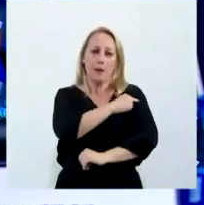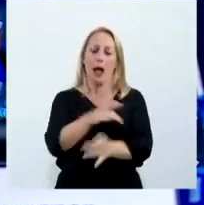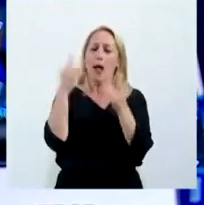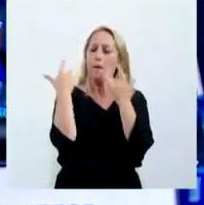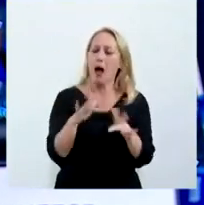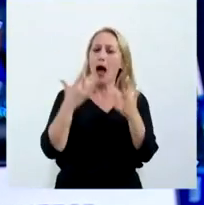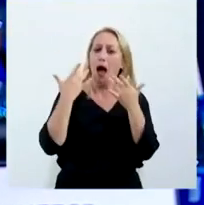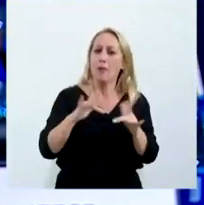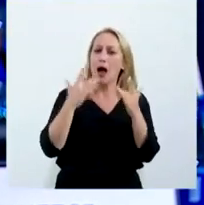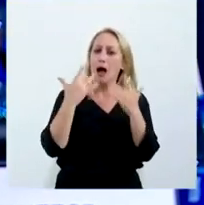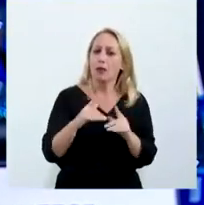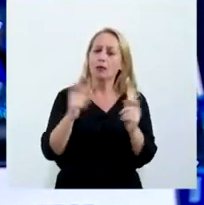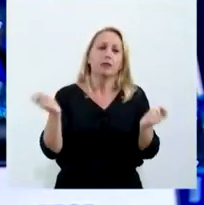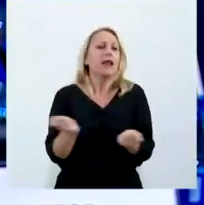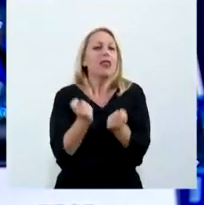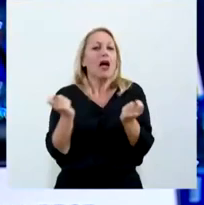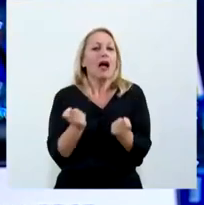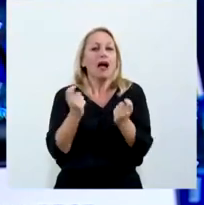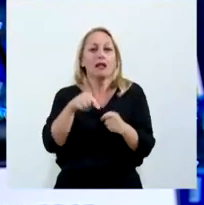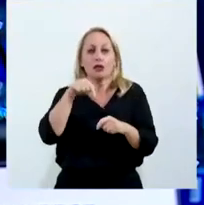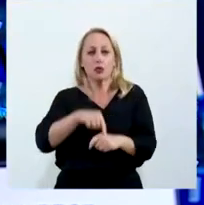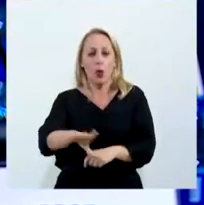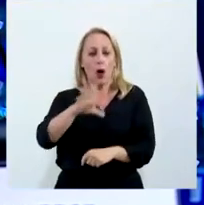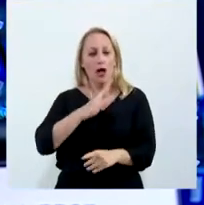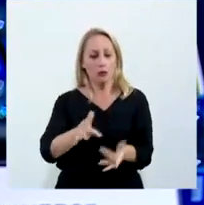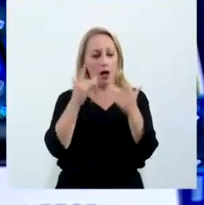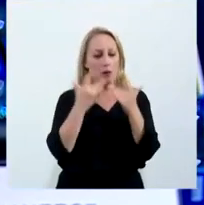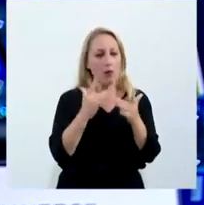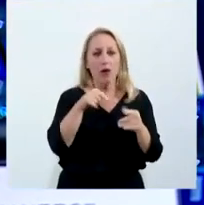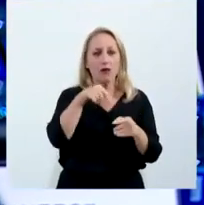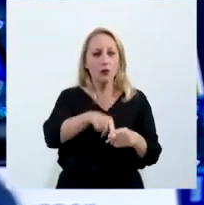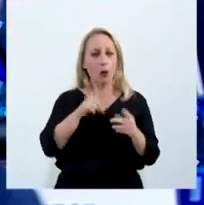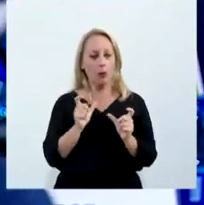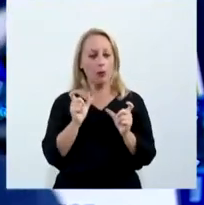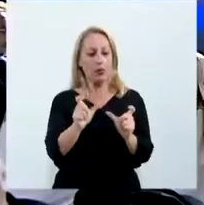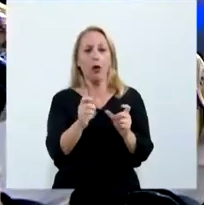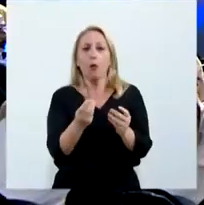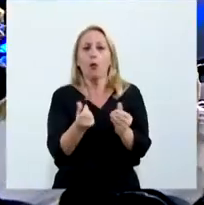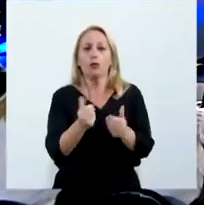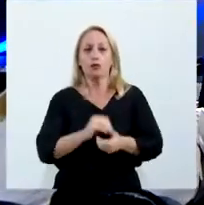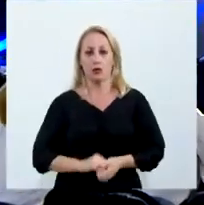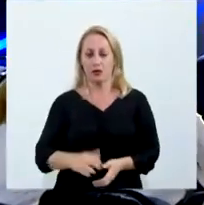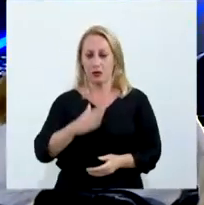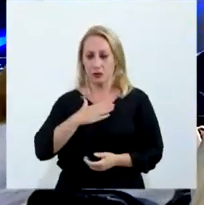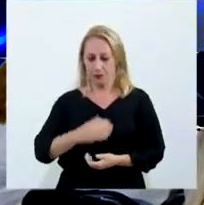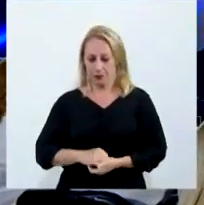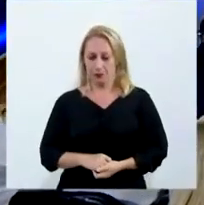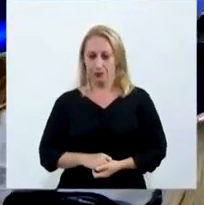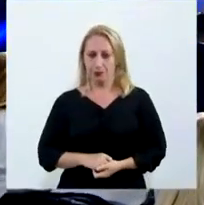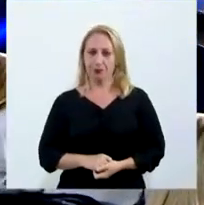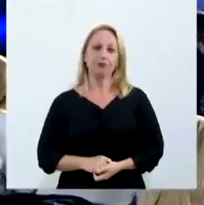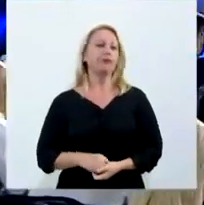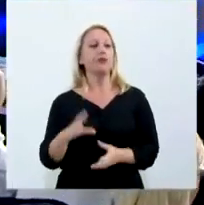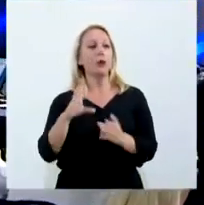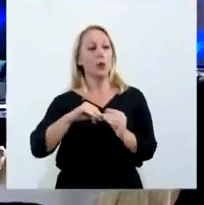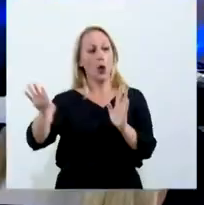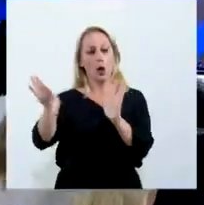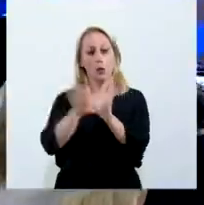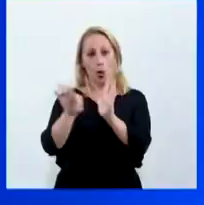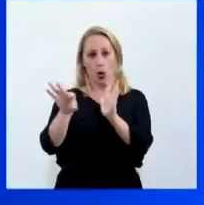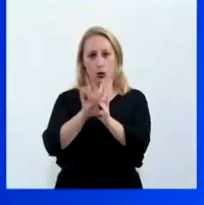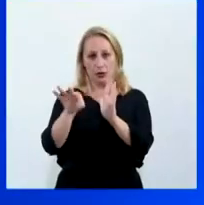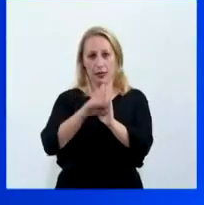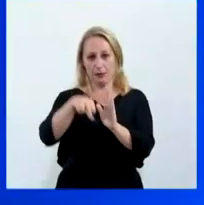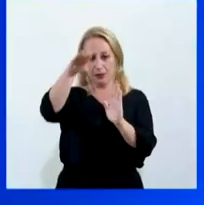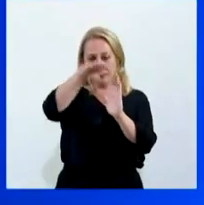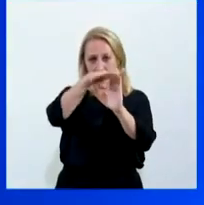Τι μέτρα θα πάρετε για να ανακόψετε τη συνέχιση του φαινομένου? Ευχαριστώ. Το χρονοδιάγραμμα των προσλήψεων έχει